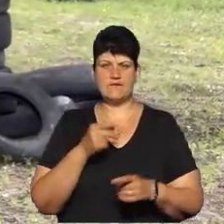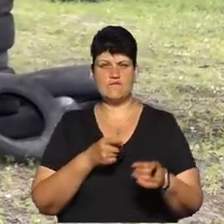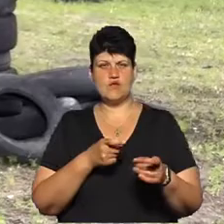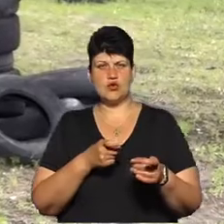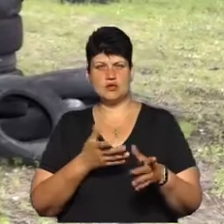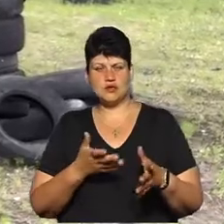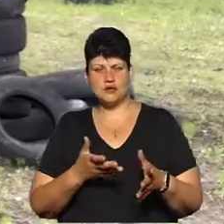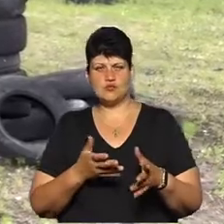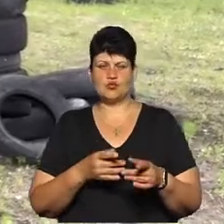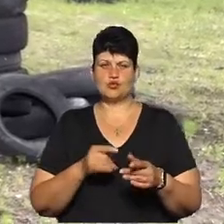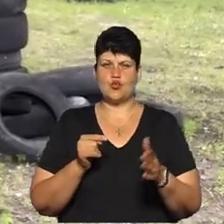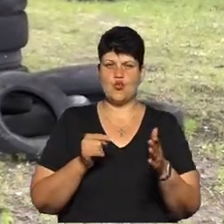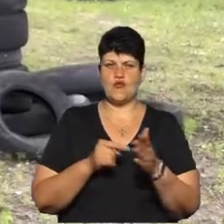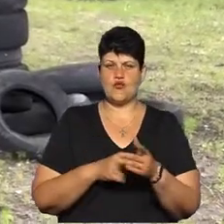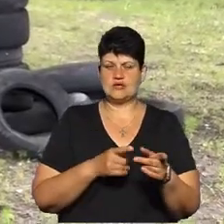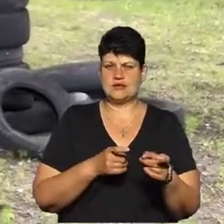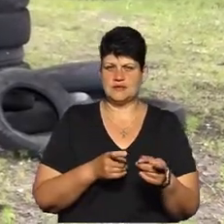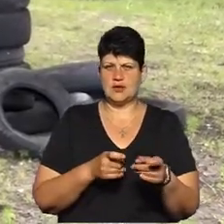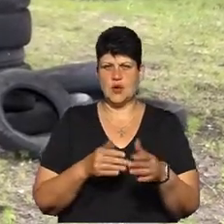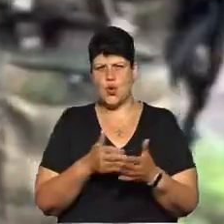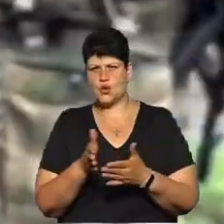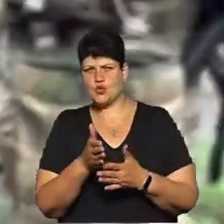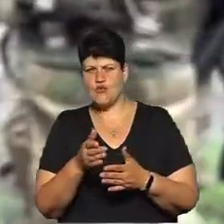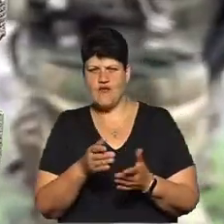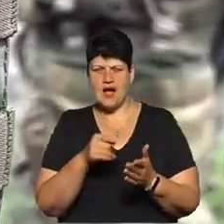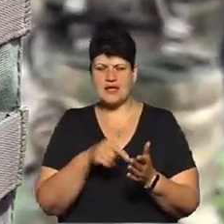цільової стрільби, зайняття позицій, орієнтування, переміщення.